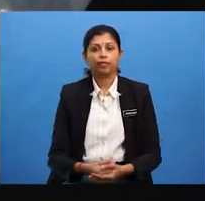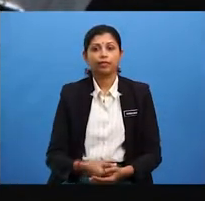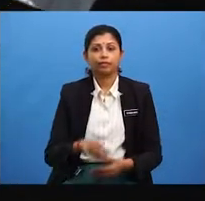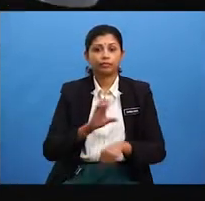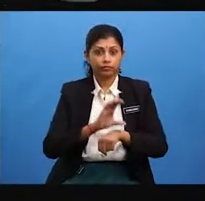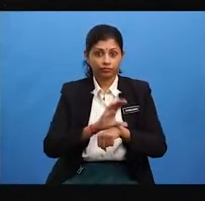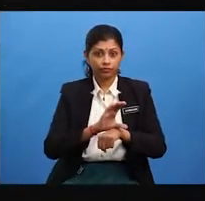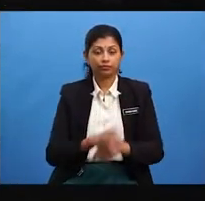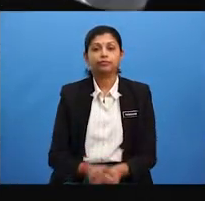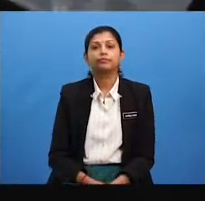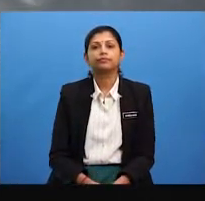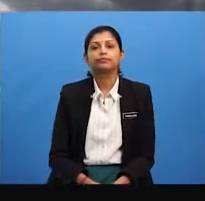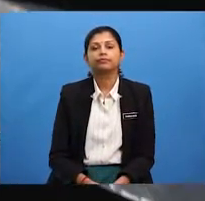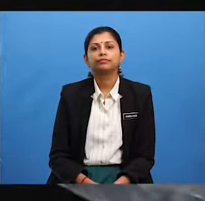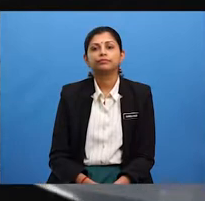sisip kaca,